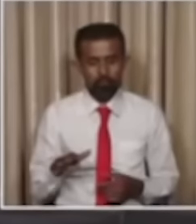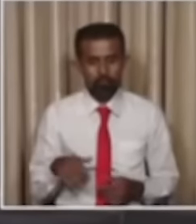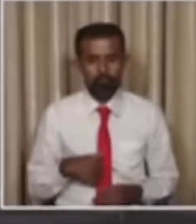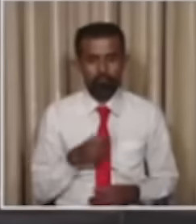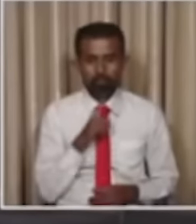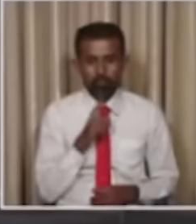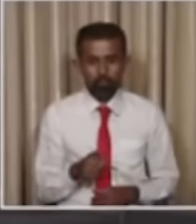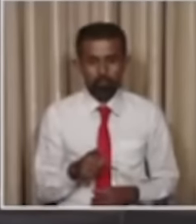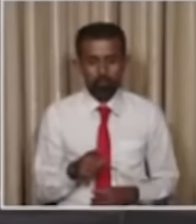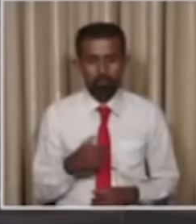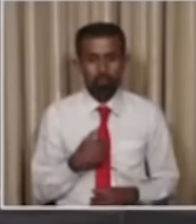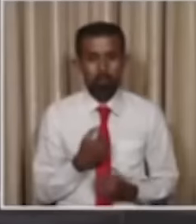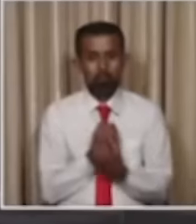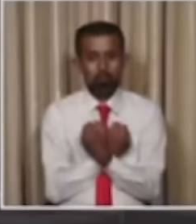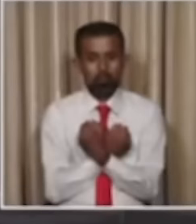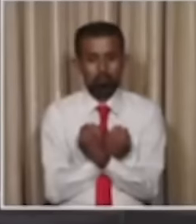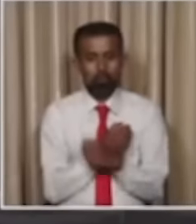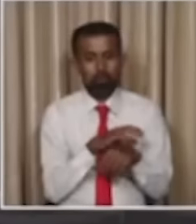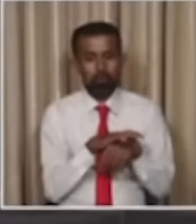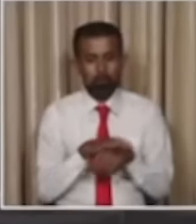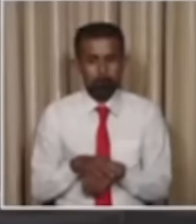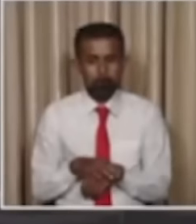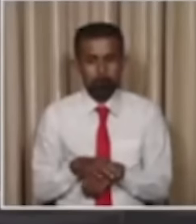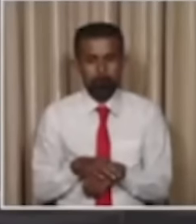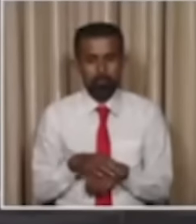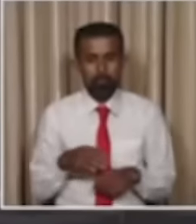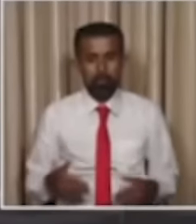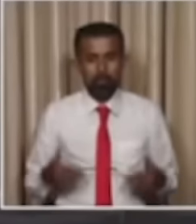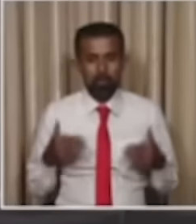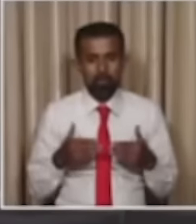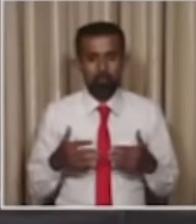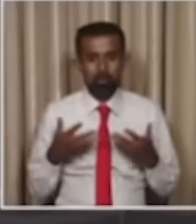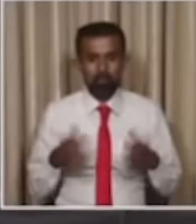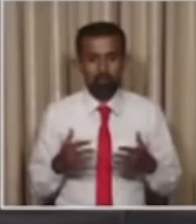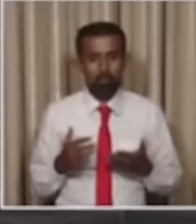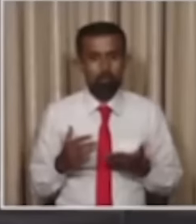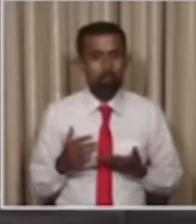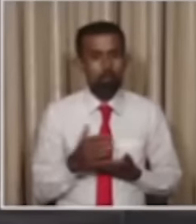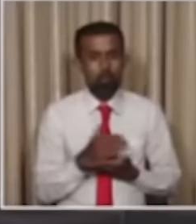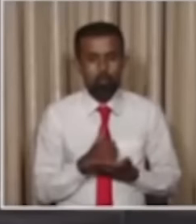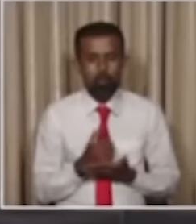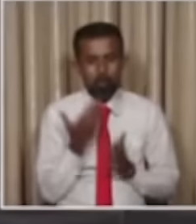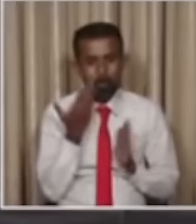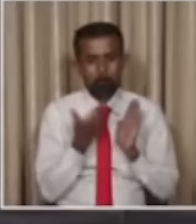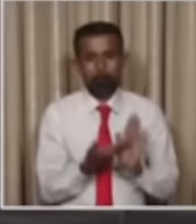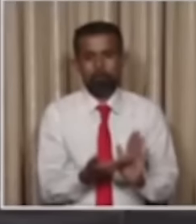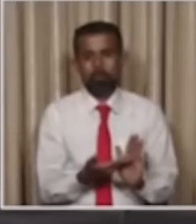අපි පොලිසිය ගෙනල්ලා අද වෙනකම් කරලා තියෙන සෑම දෙයක්ම පෙන්වන්නම්.